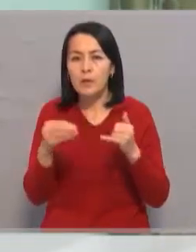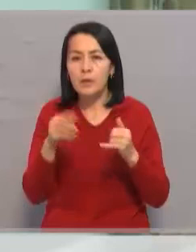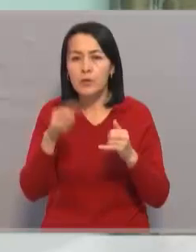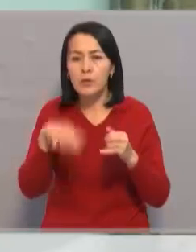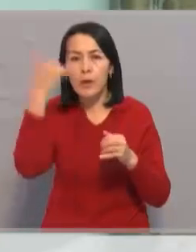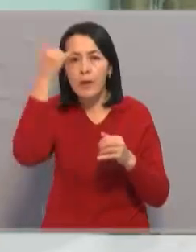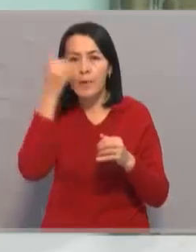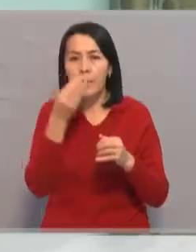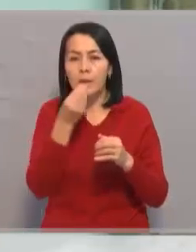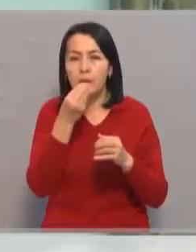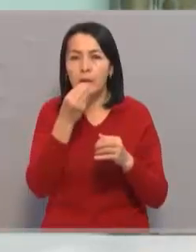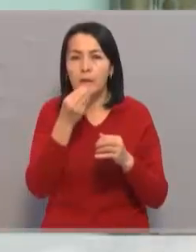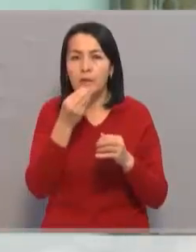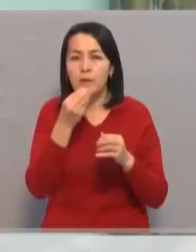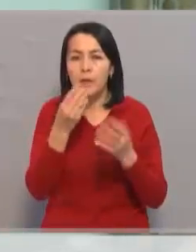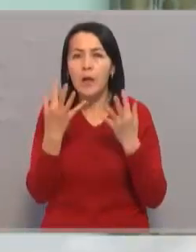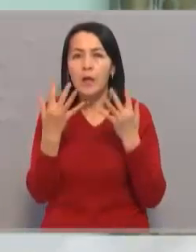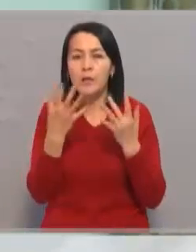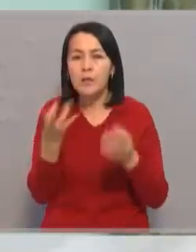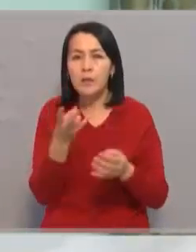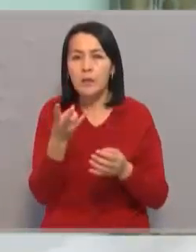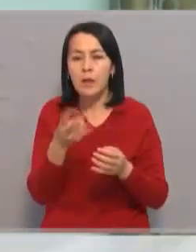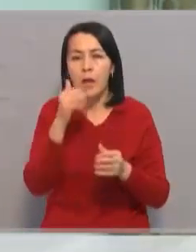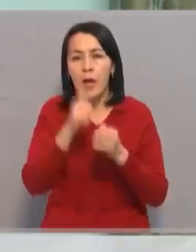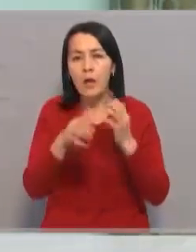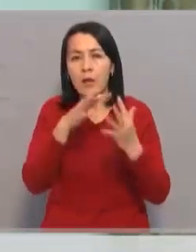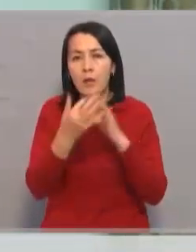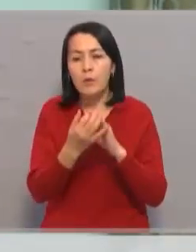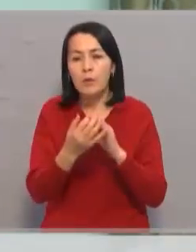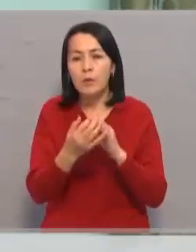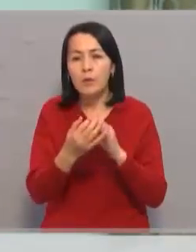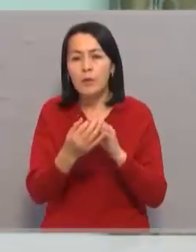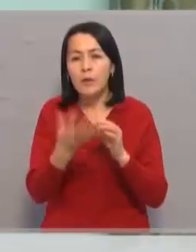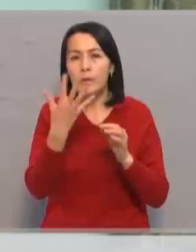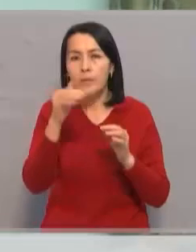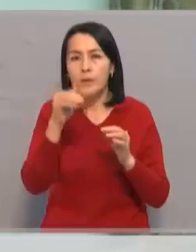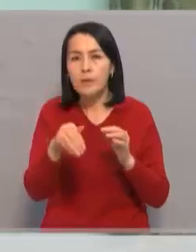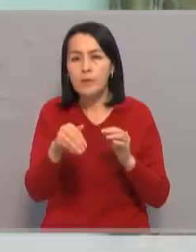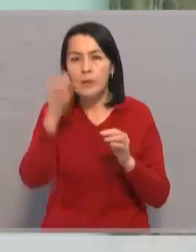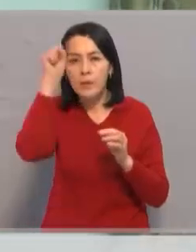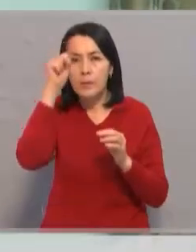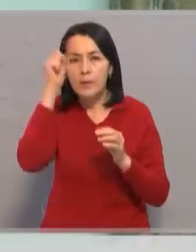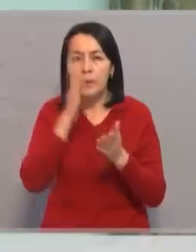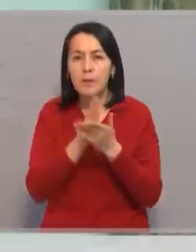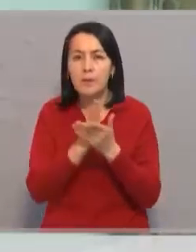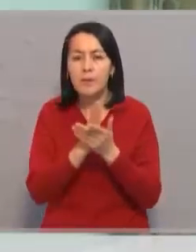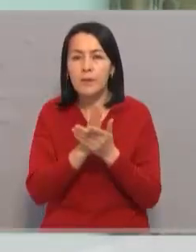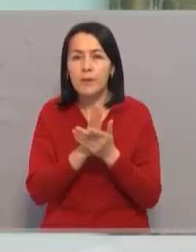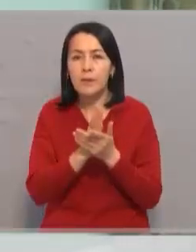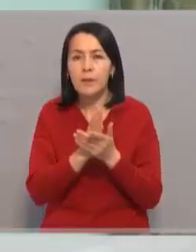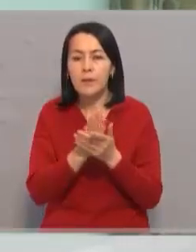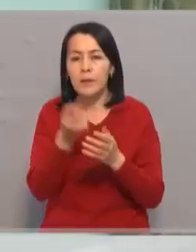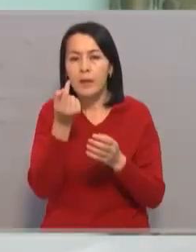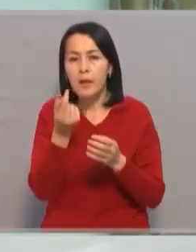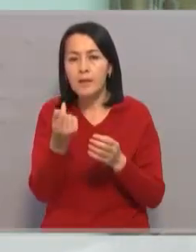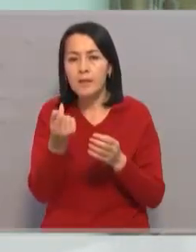Сол мал жайылымы қанша болу керек? Әр ауылда ең кемінде 5000 майда мал бар. Ең